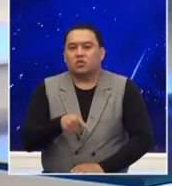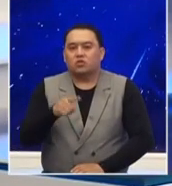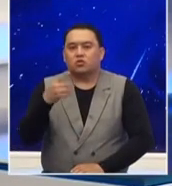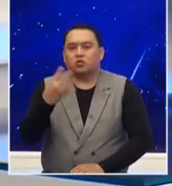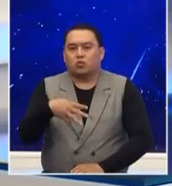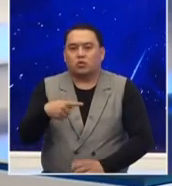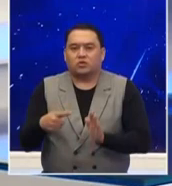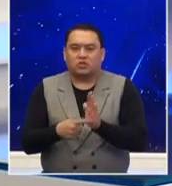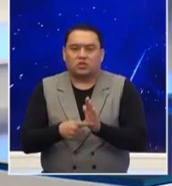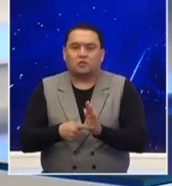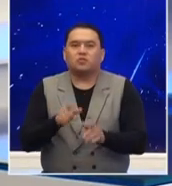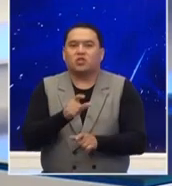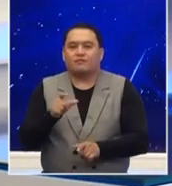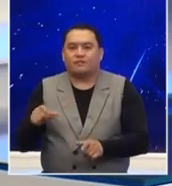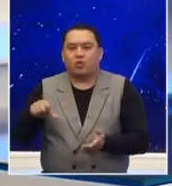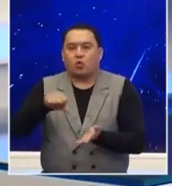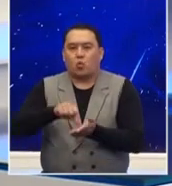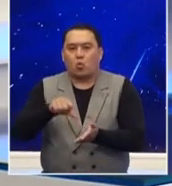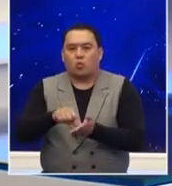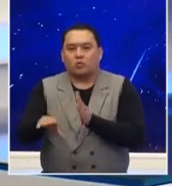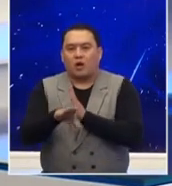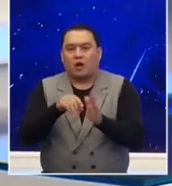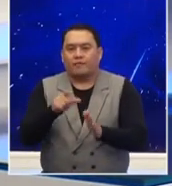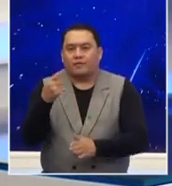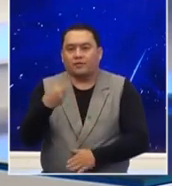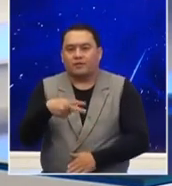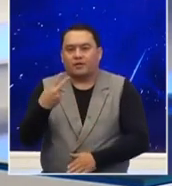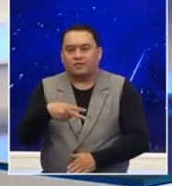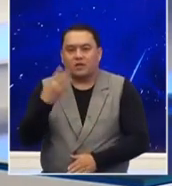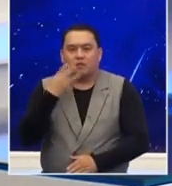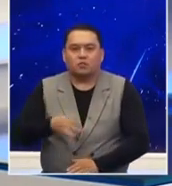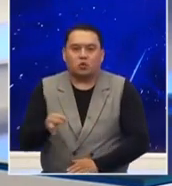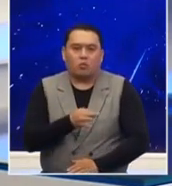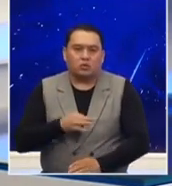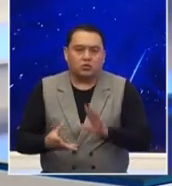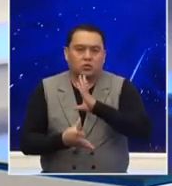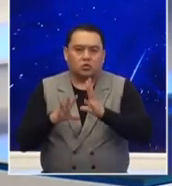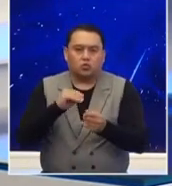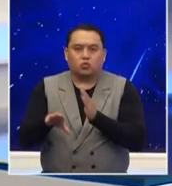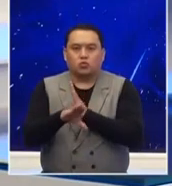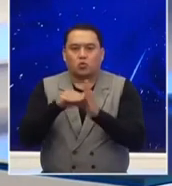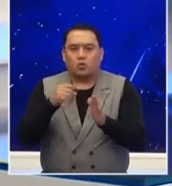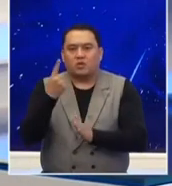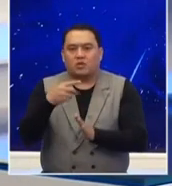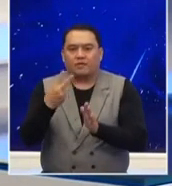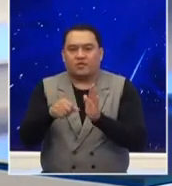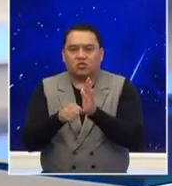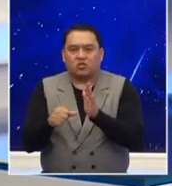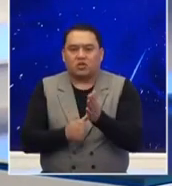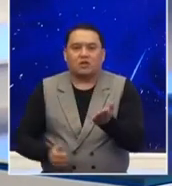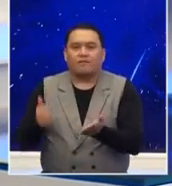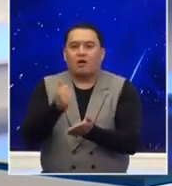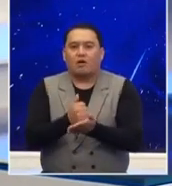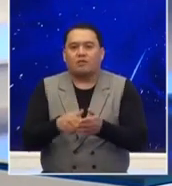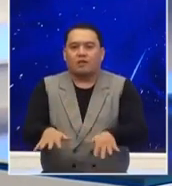1047 человек приняли участие в праймериз 2020 по Алматинской области. По итогам голосования определены 26 кандидатов